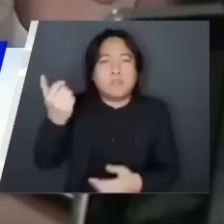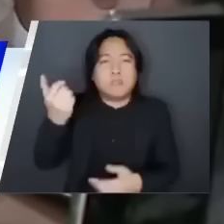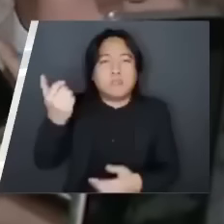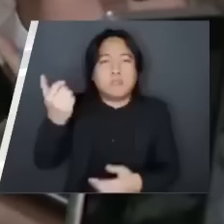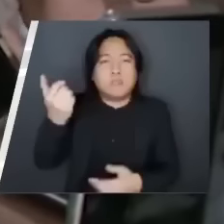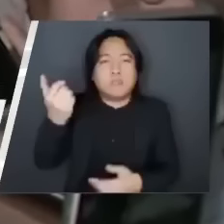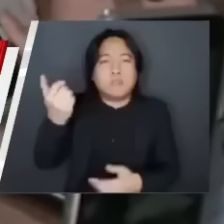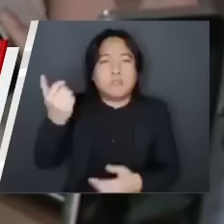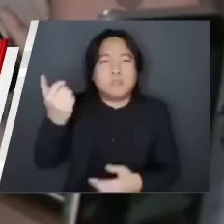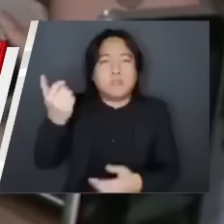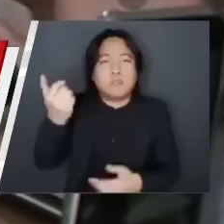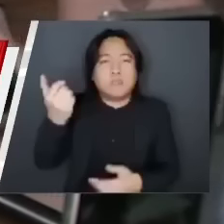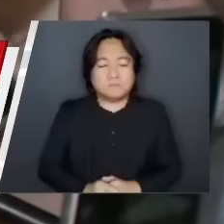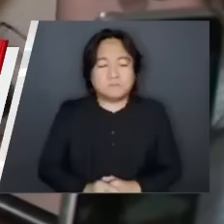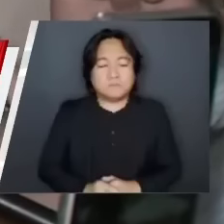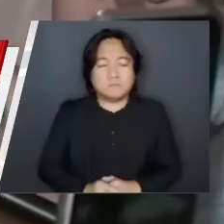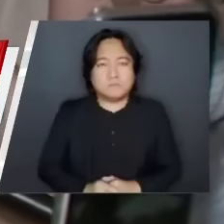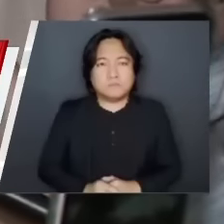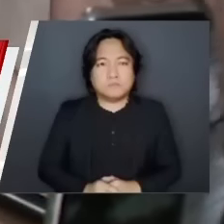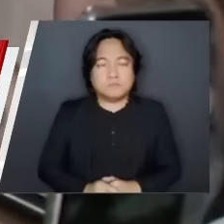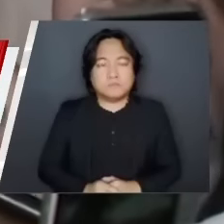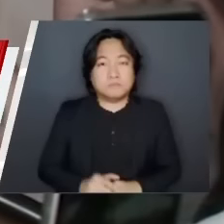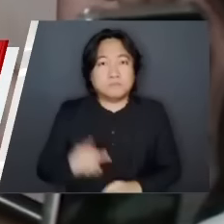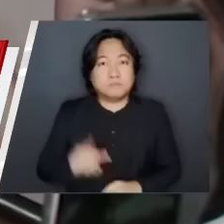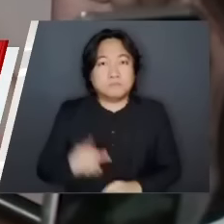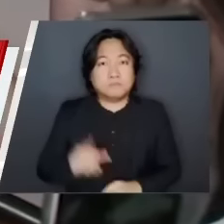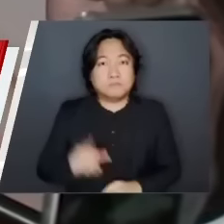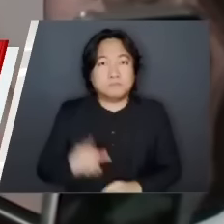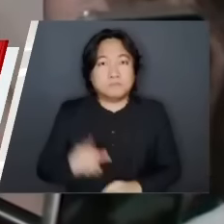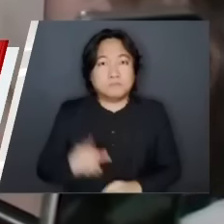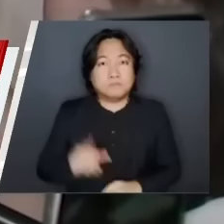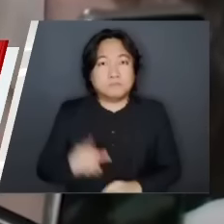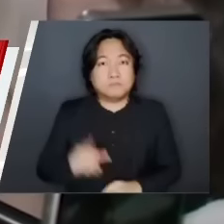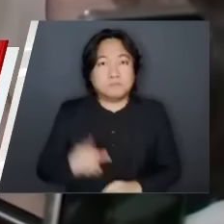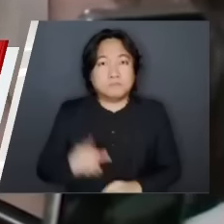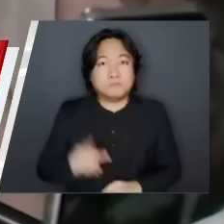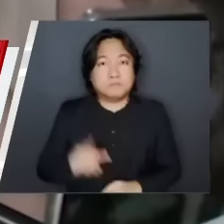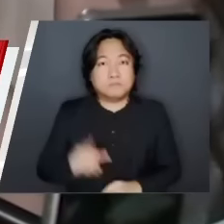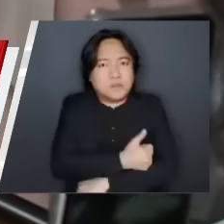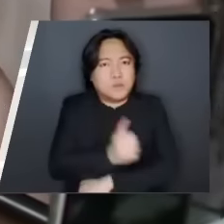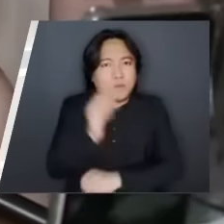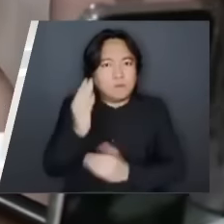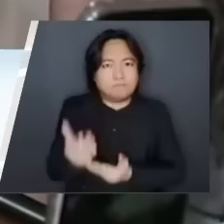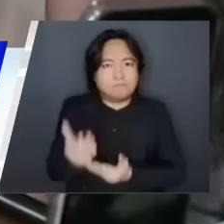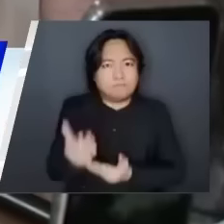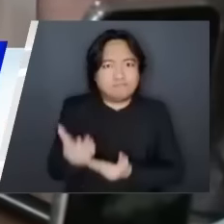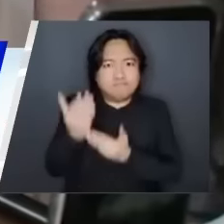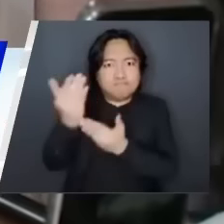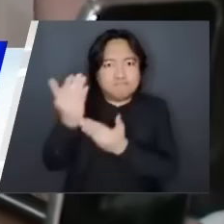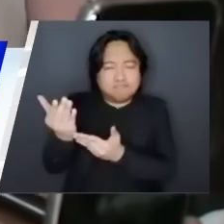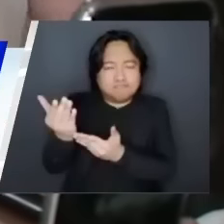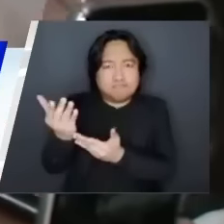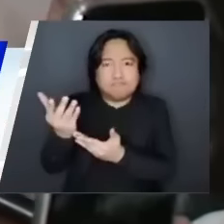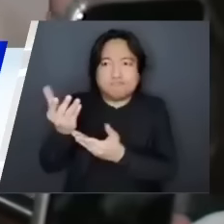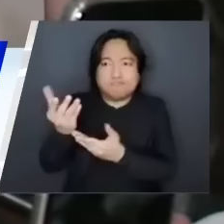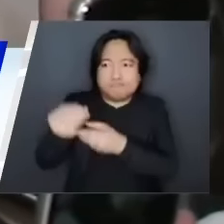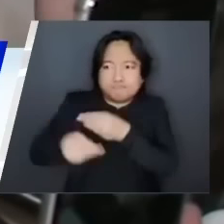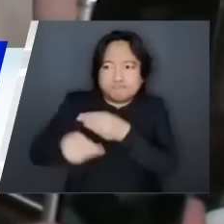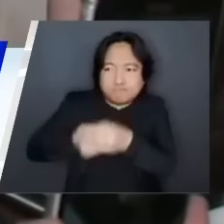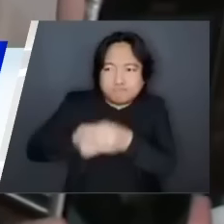10 days to act on it. 10 session days. So, pag pinail ngayon, kulang